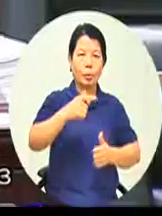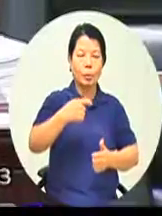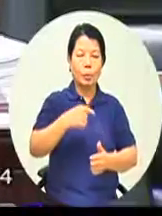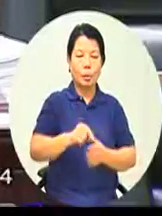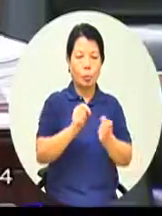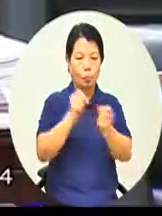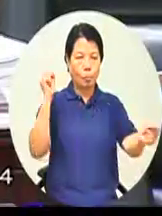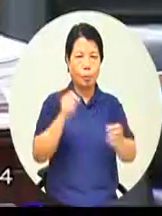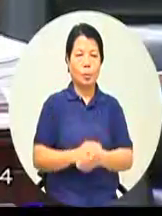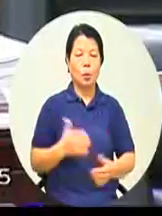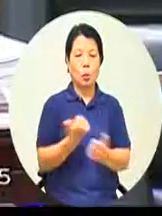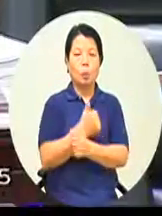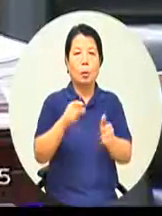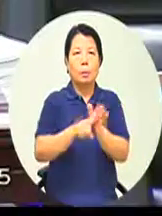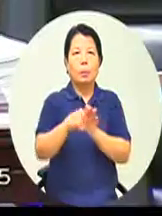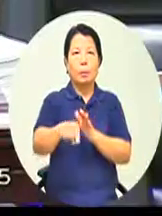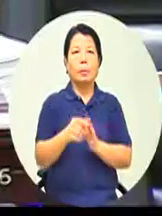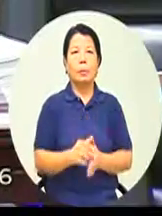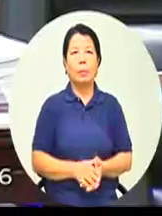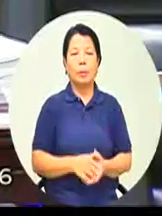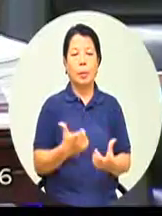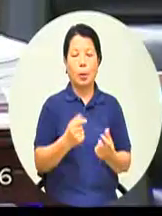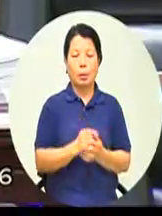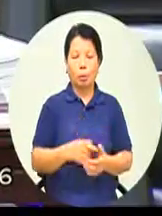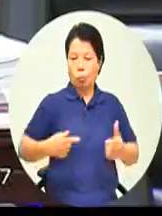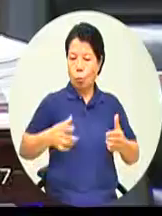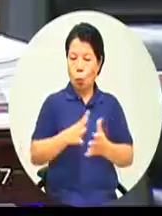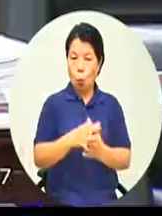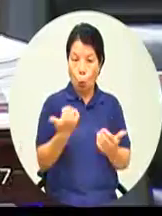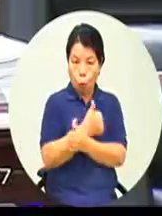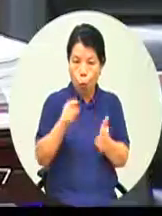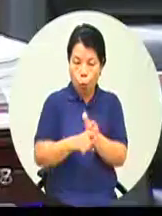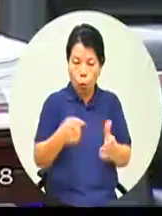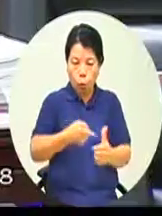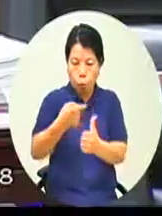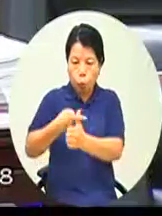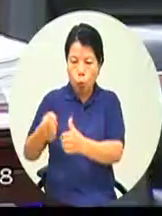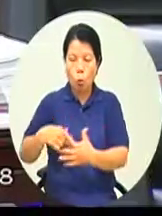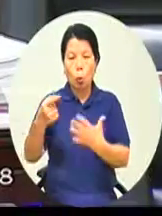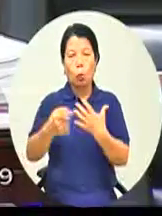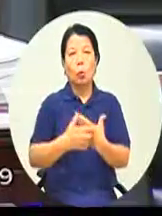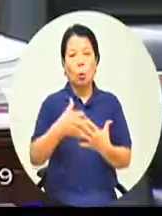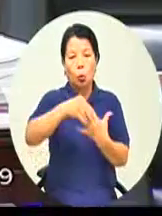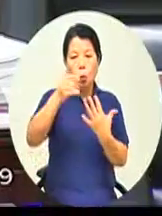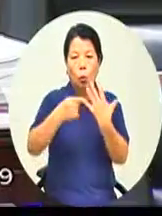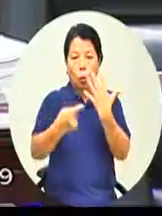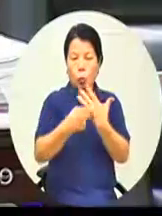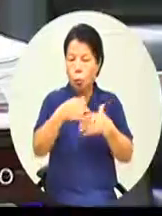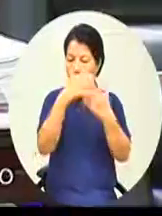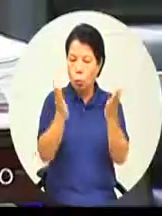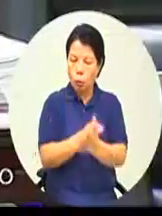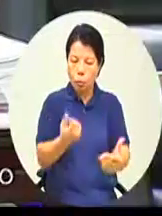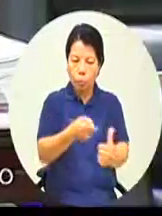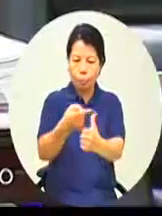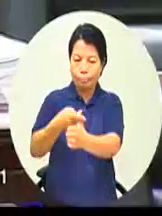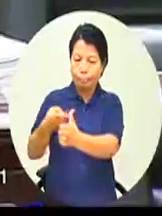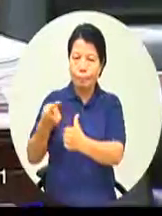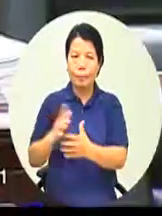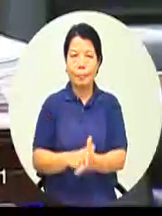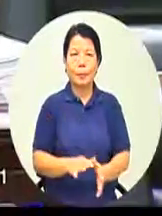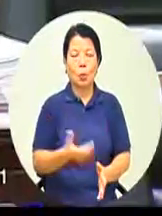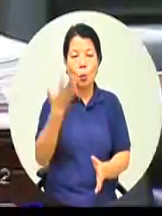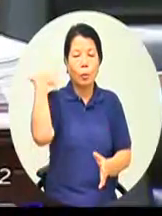的这个单位吼，拢有当第一名。过去我咧选选举，我爱第一名。过去我伫高雄市、甲这高雄市做选